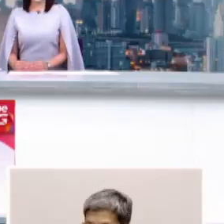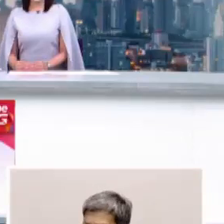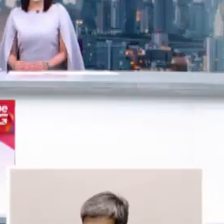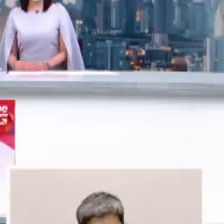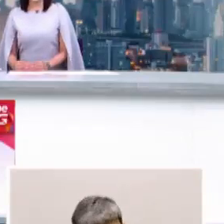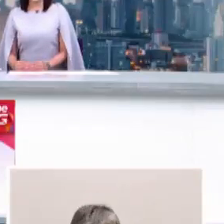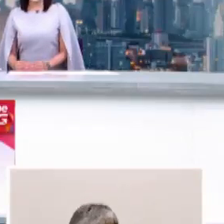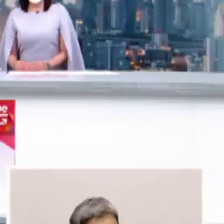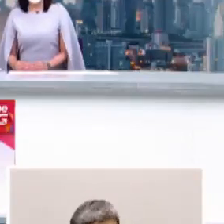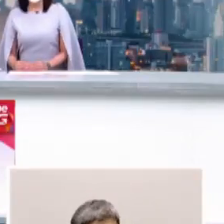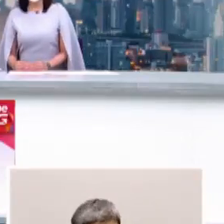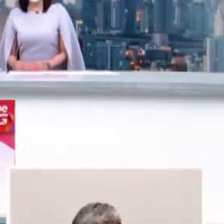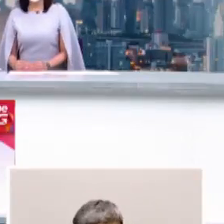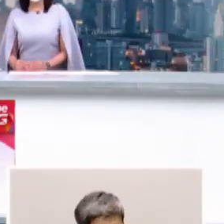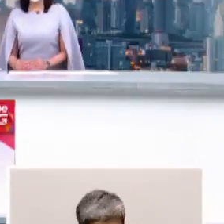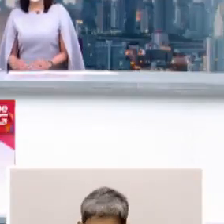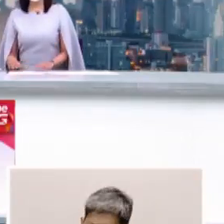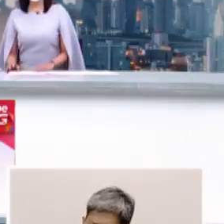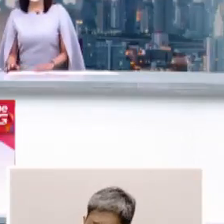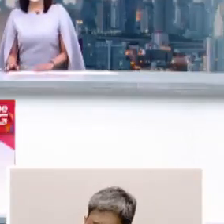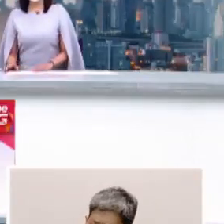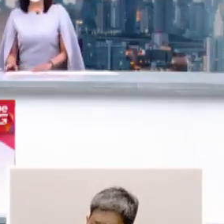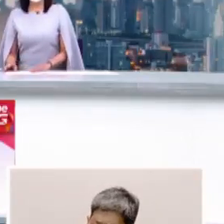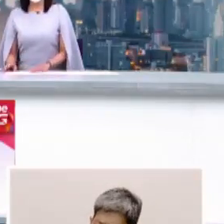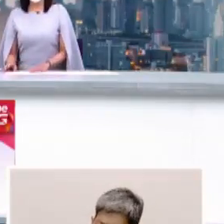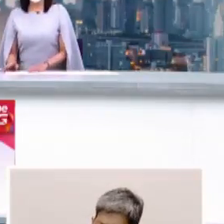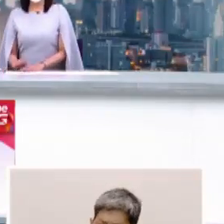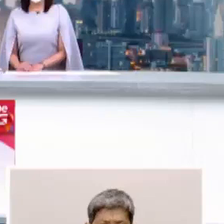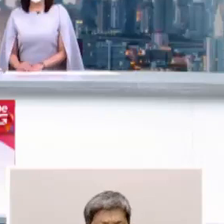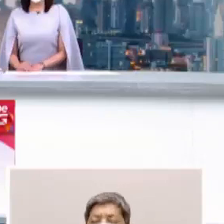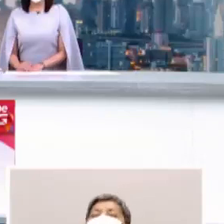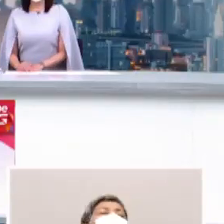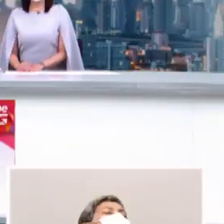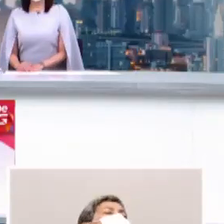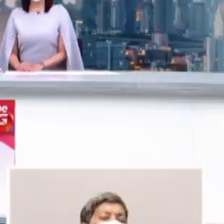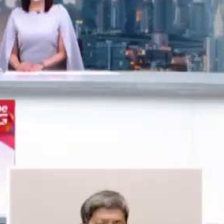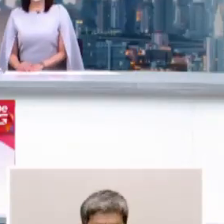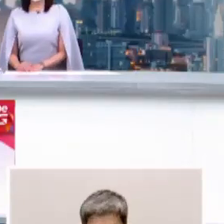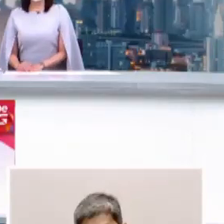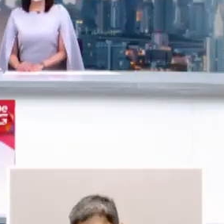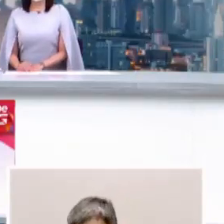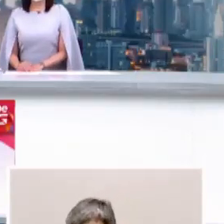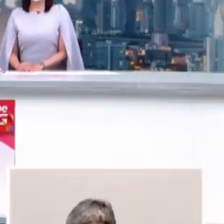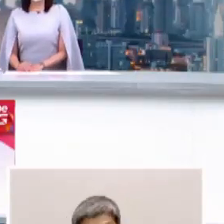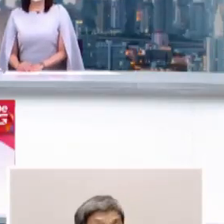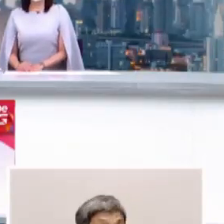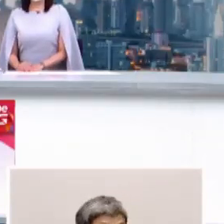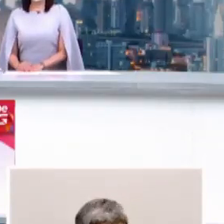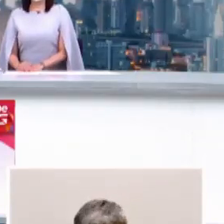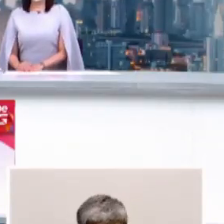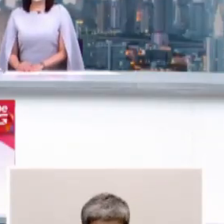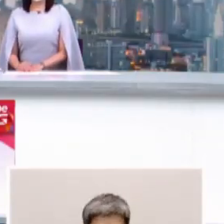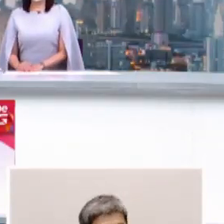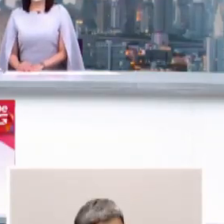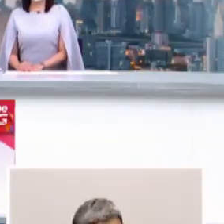แก่ชีวิตประชาชนมากกว่าเขาอยากรักษาฐานเสียงชาวฮินดูก็เลยยอมอนุญาตแบบนั้นทีนี้ต้องจับตาดูค่ะว่าพรุ่งนี้เขาจะต